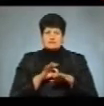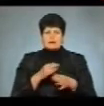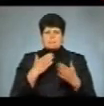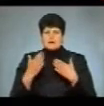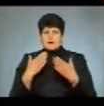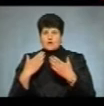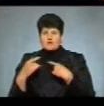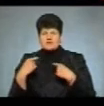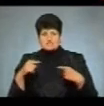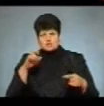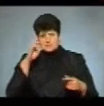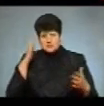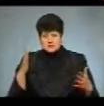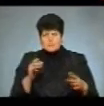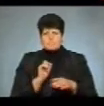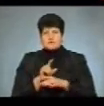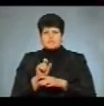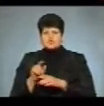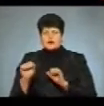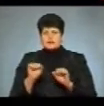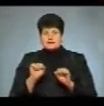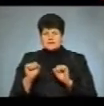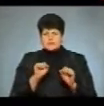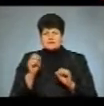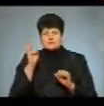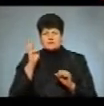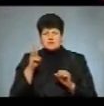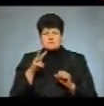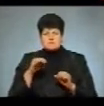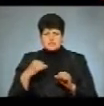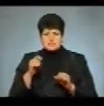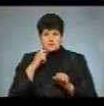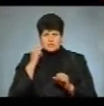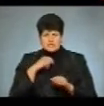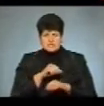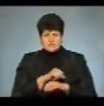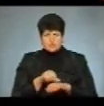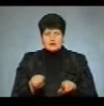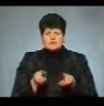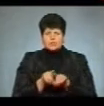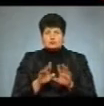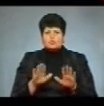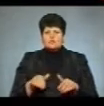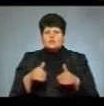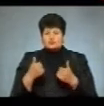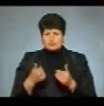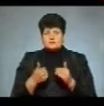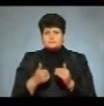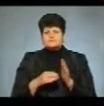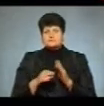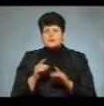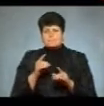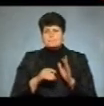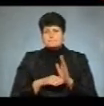з іншими державами, призначає керівників дипломатичних місій України за кордоном, а також пропонує парламенту